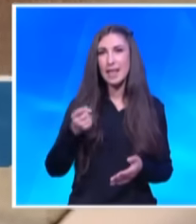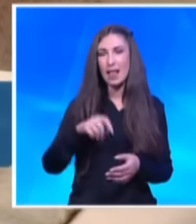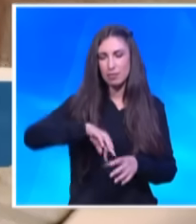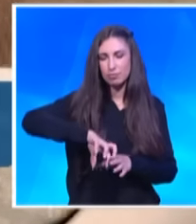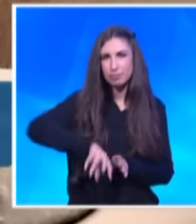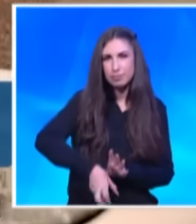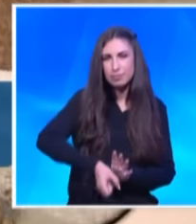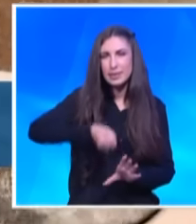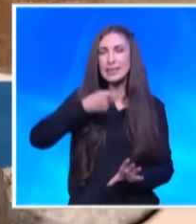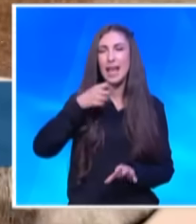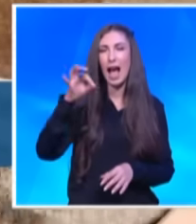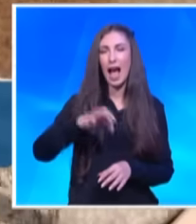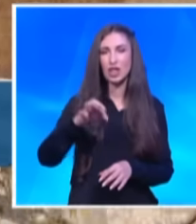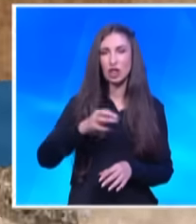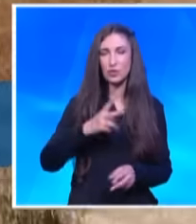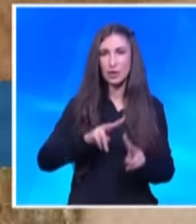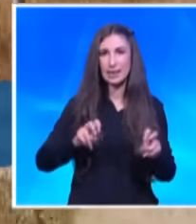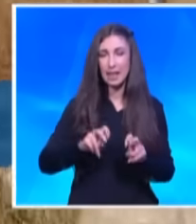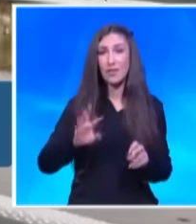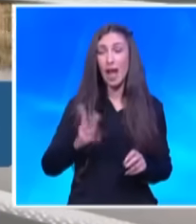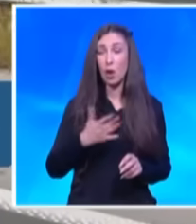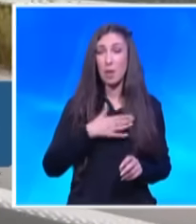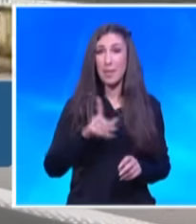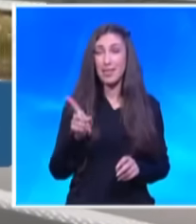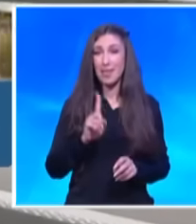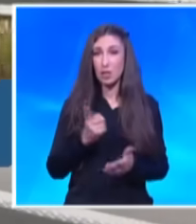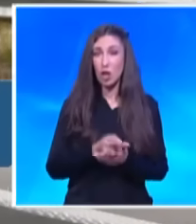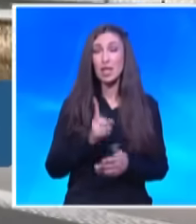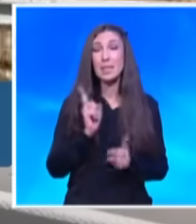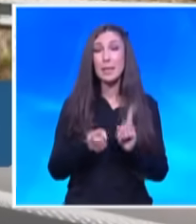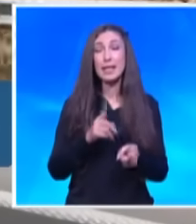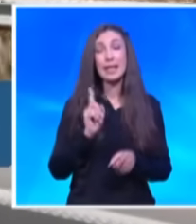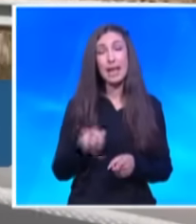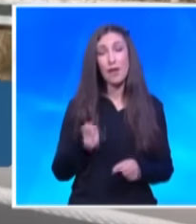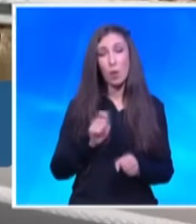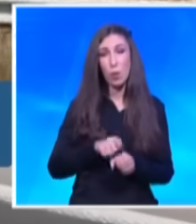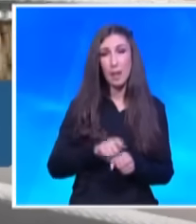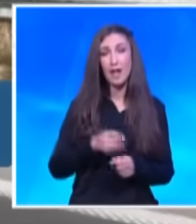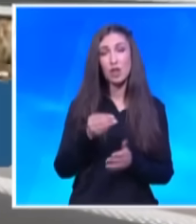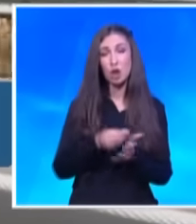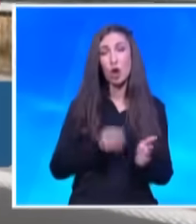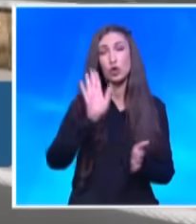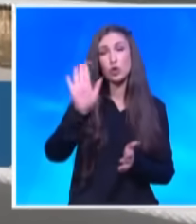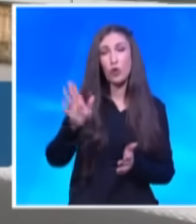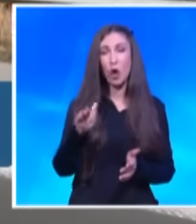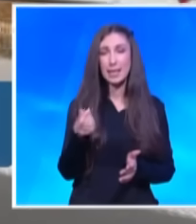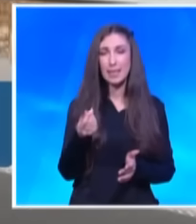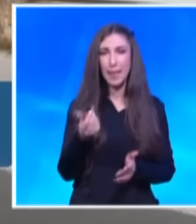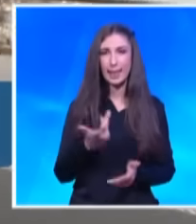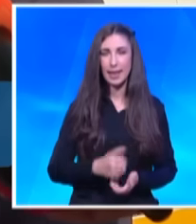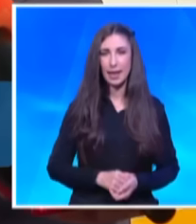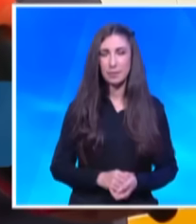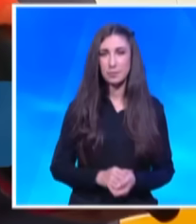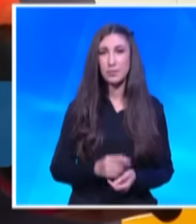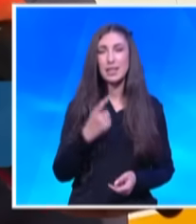за качеството на асфалта. Ако се установят недостатъци, изпълнителят ще бъде длъжен да ги отстрани в срок за своя сметка, увери министърът.